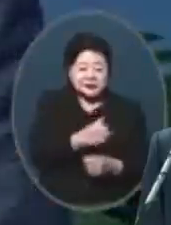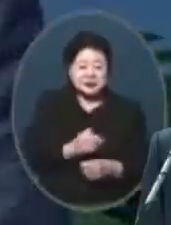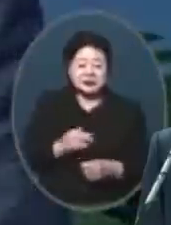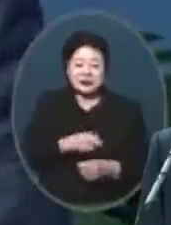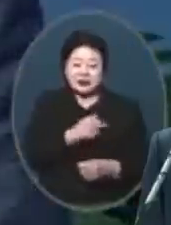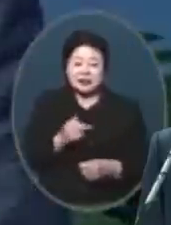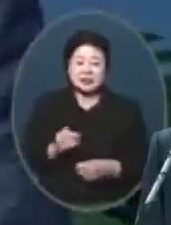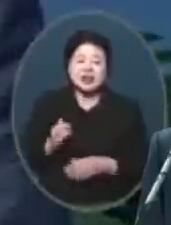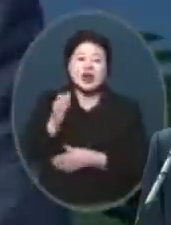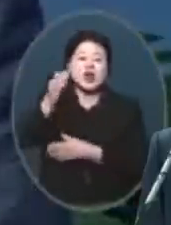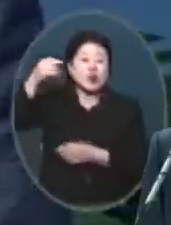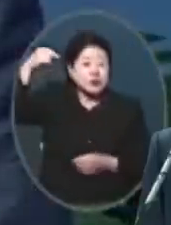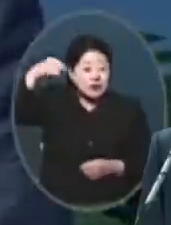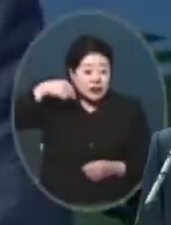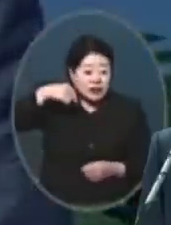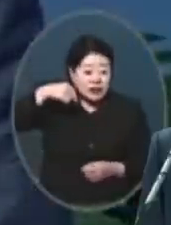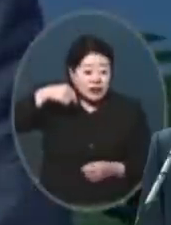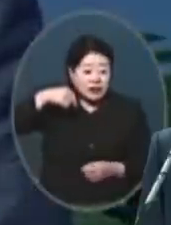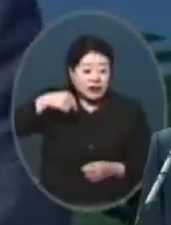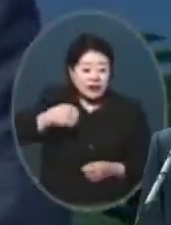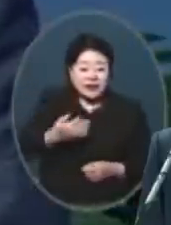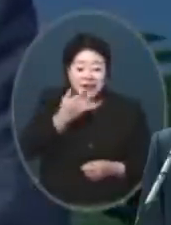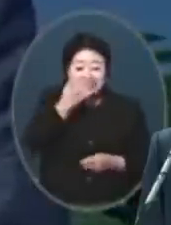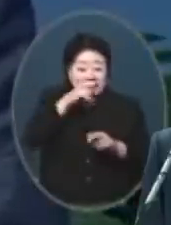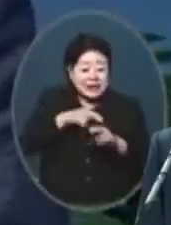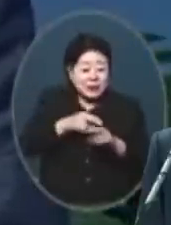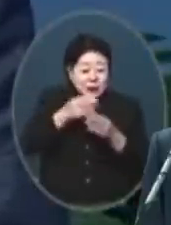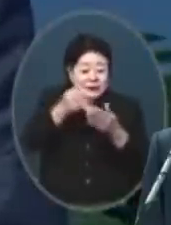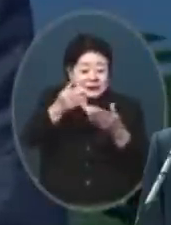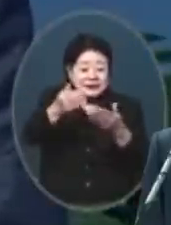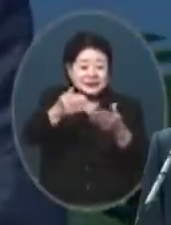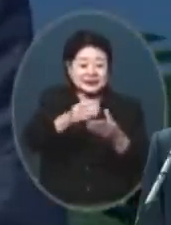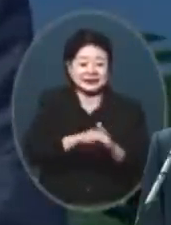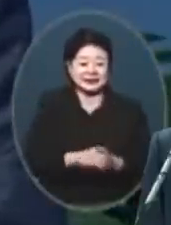영화로움을 느낀다는 것입니다. 향기로운